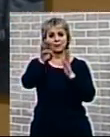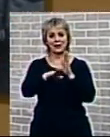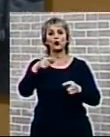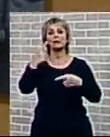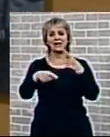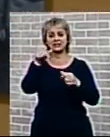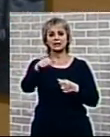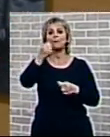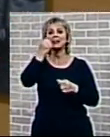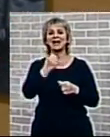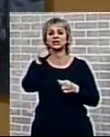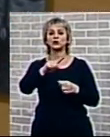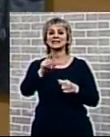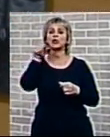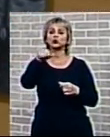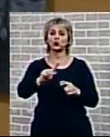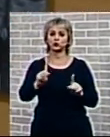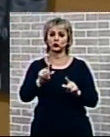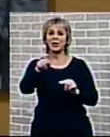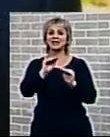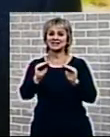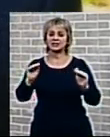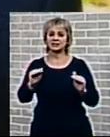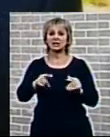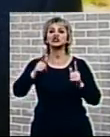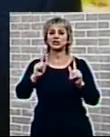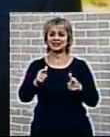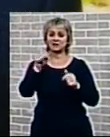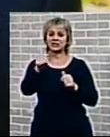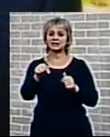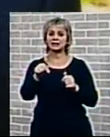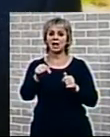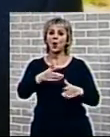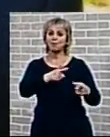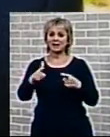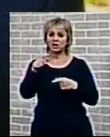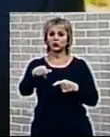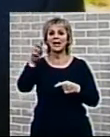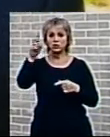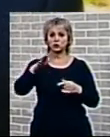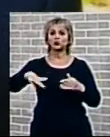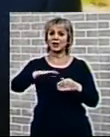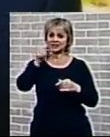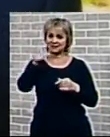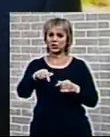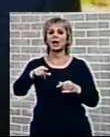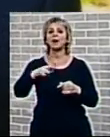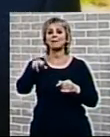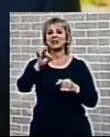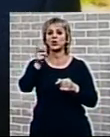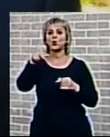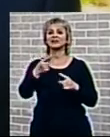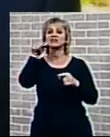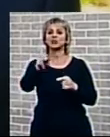и родители. Благодарят за то, что вот детей действительно подготовили как государственников, как патриотов, как